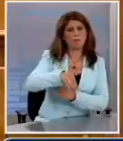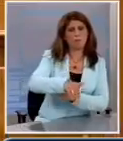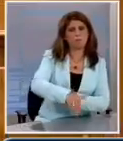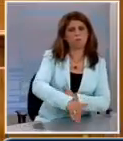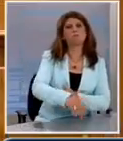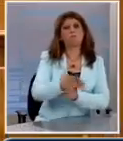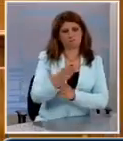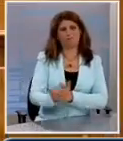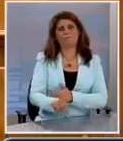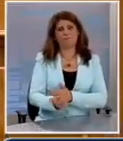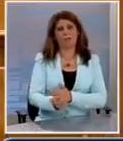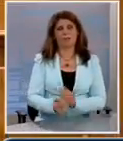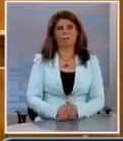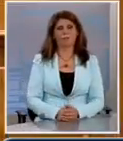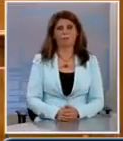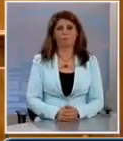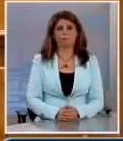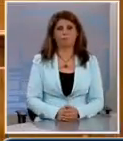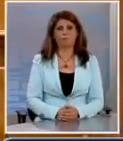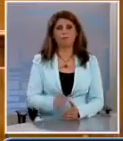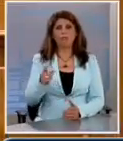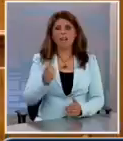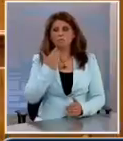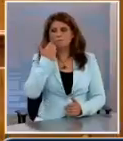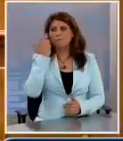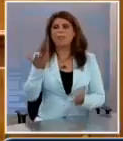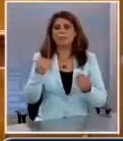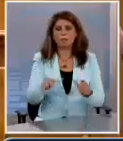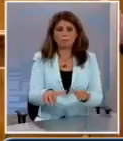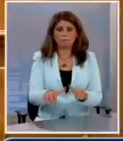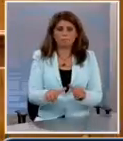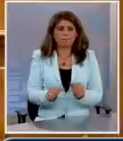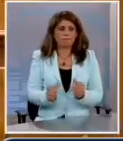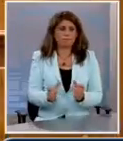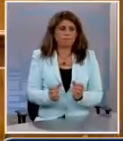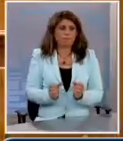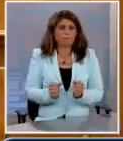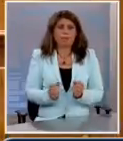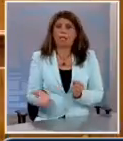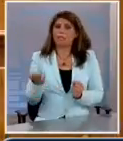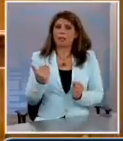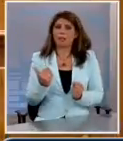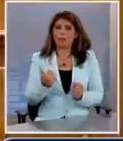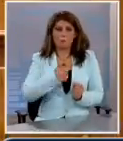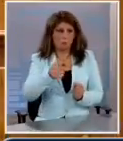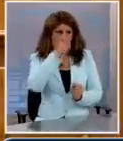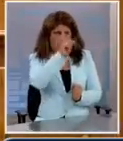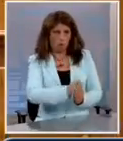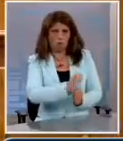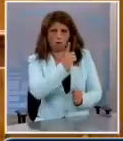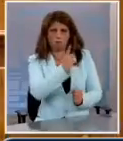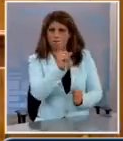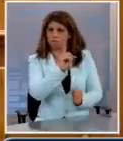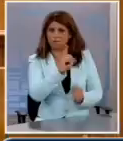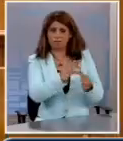Και δυστυχώς η έλλειψη εδούς και συστολής δεν χαρακτηρίζει μόνο εσάς, κύριε Τσίπρα, χαρακτηρίζει και τους στενούς